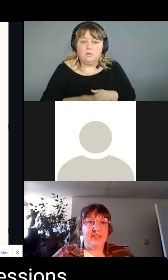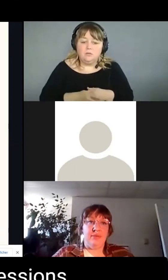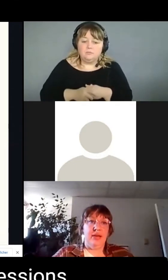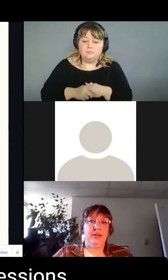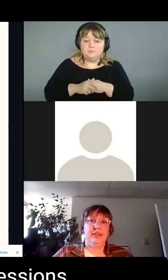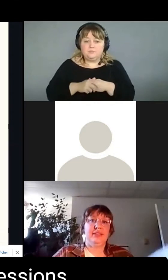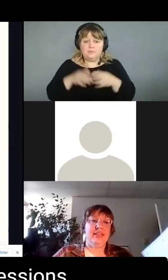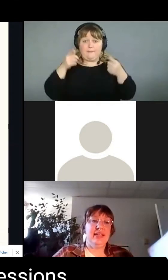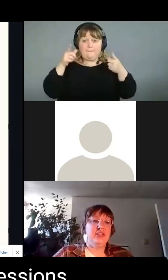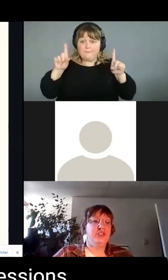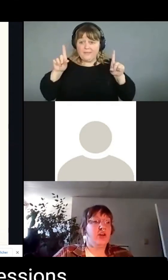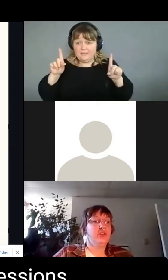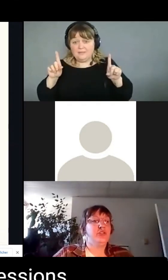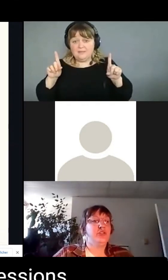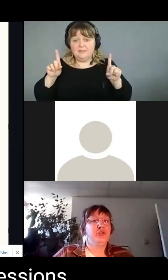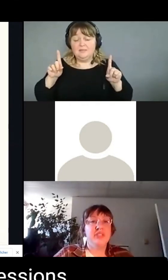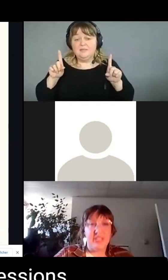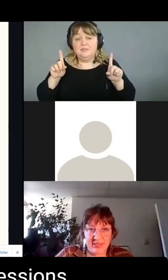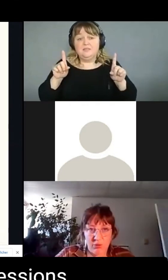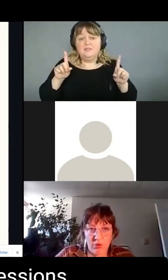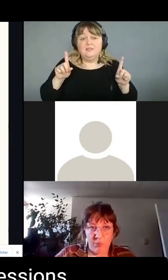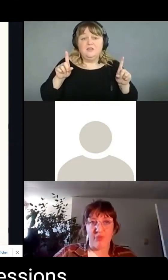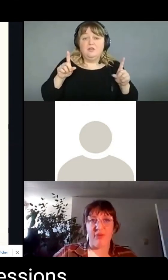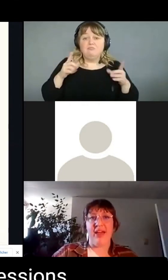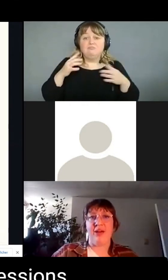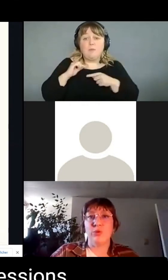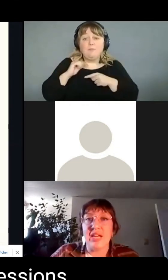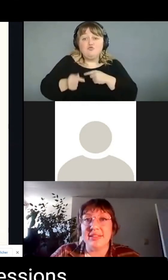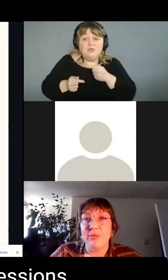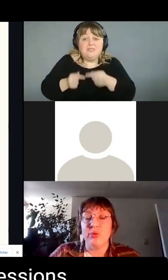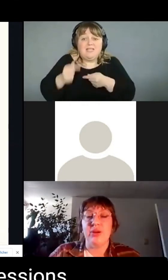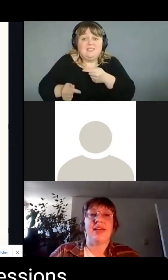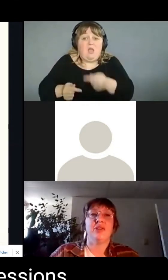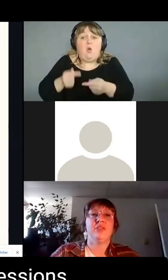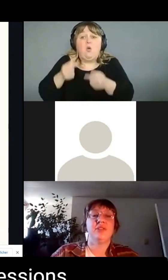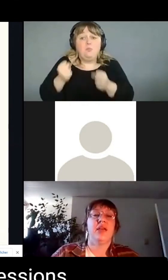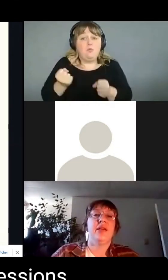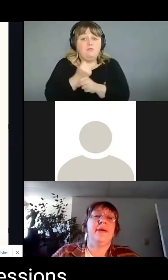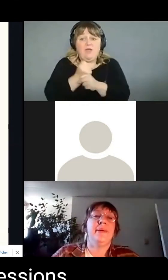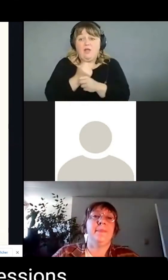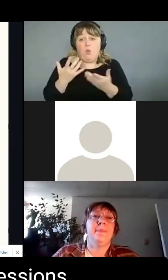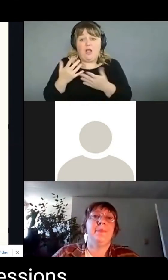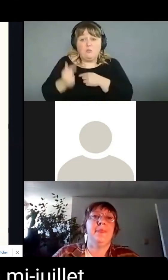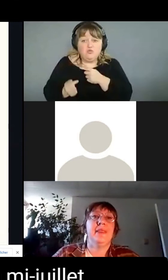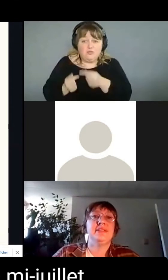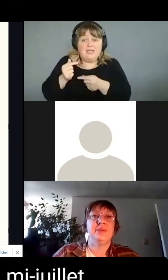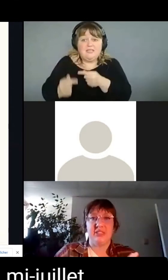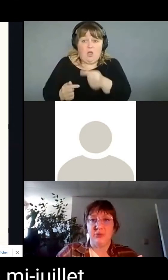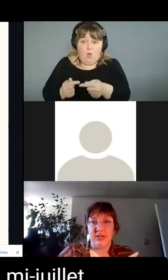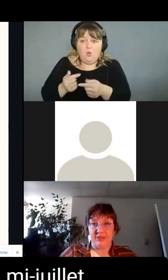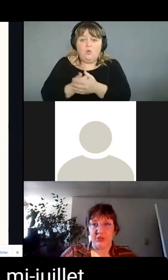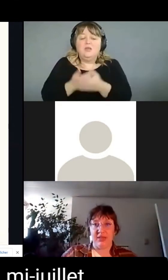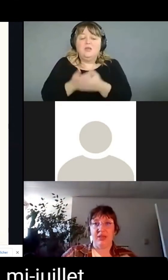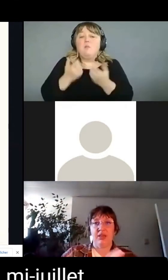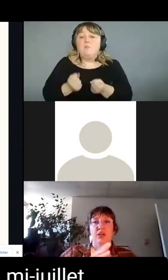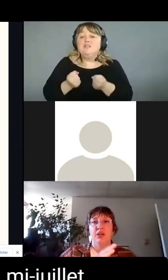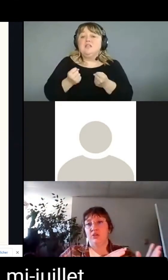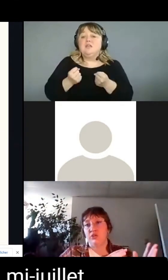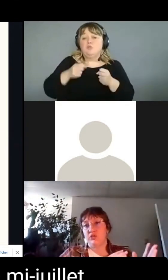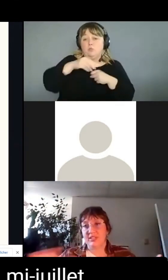Et finalement, quel genre de succession on peut faire au jardin pour la carotte? C'est possible de la